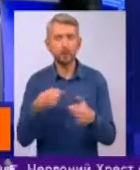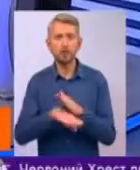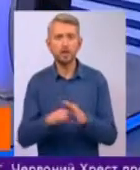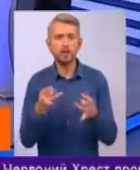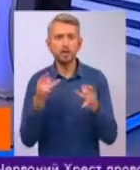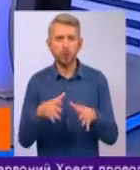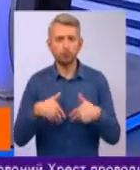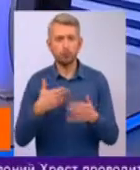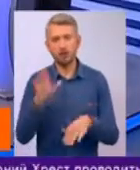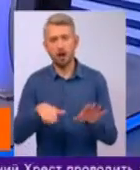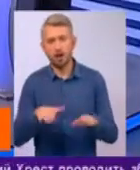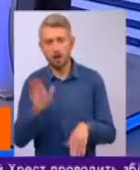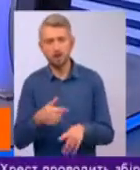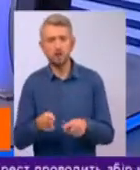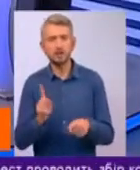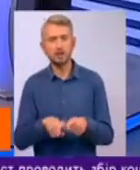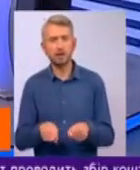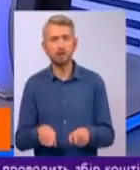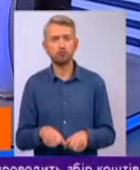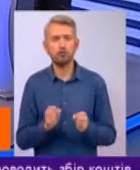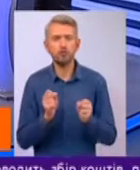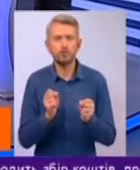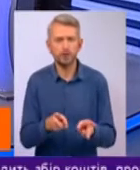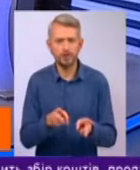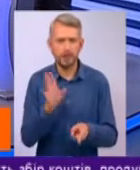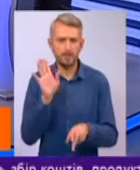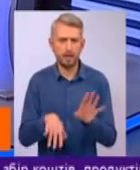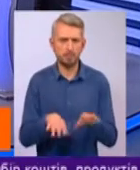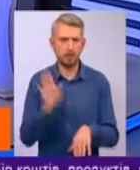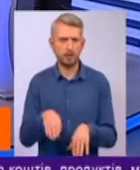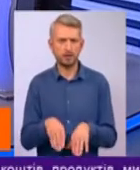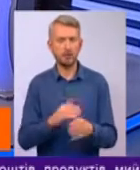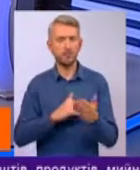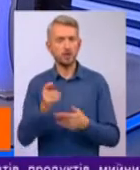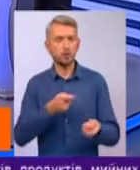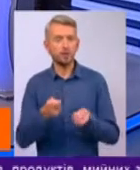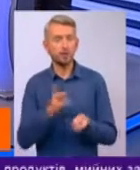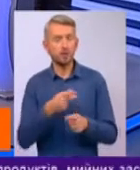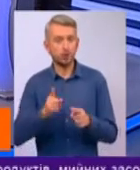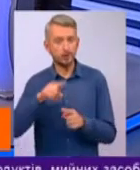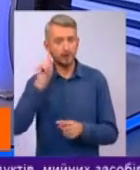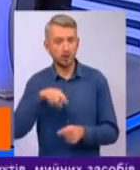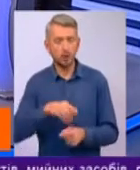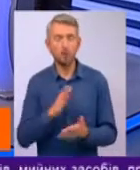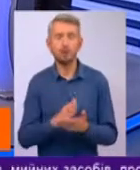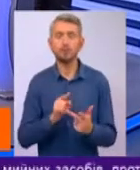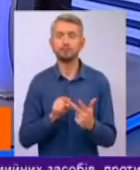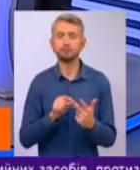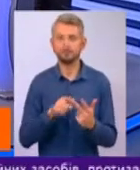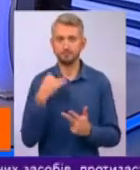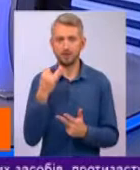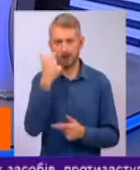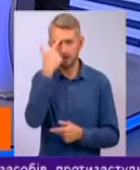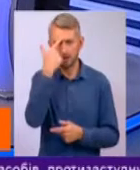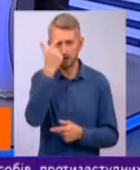проявили в цьому випадку халатність, це злочинна недбалість вищого керівництва, яке це знало. Є третій момент. Цікава